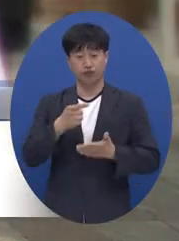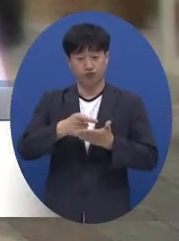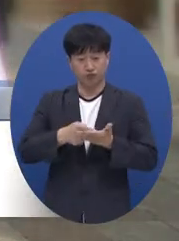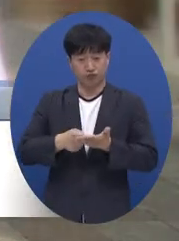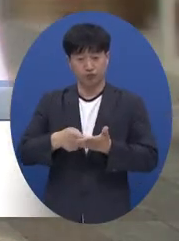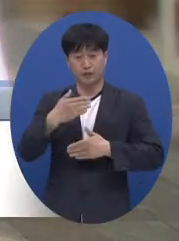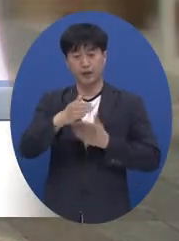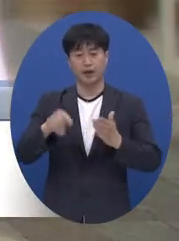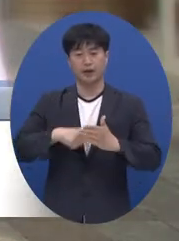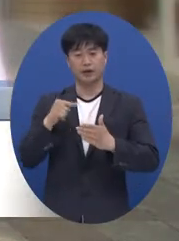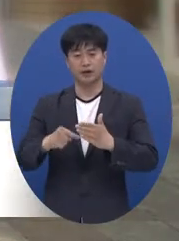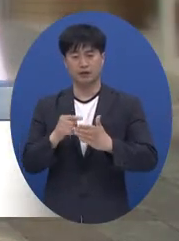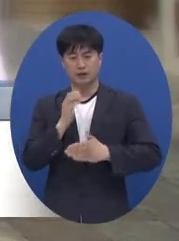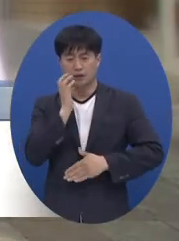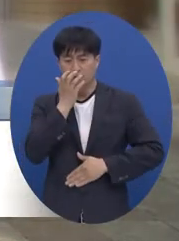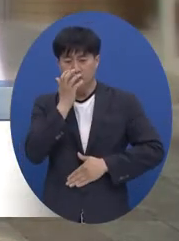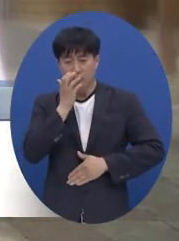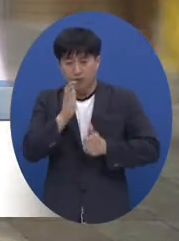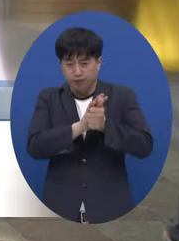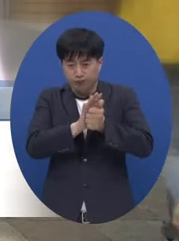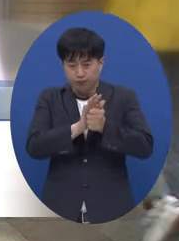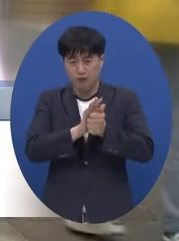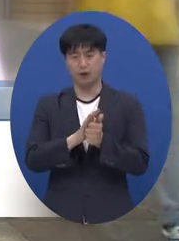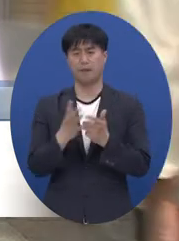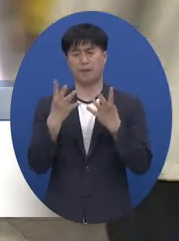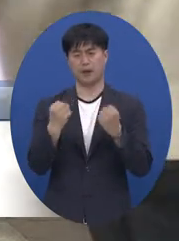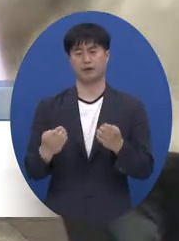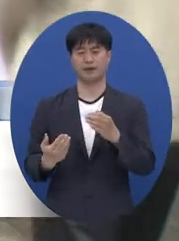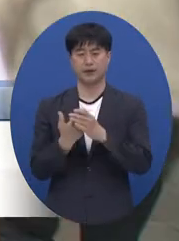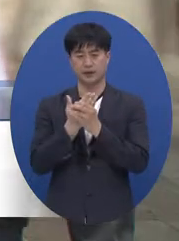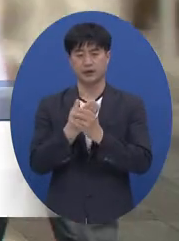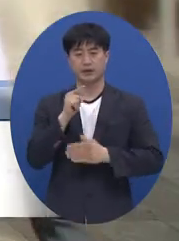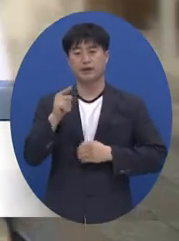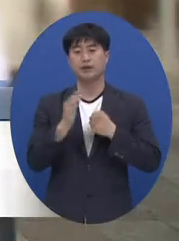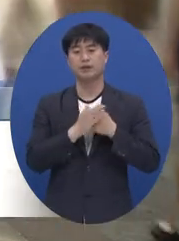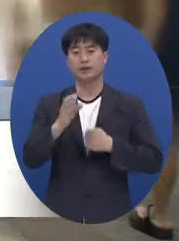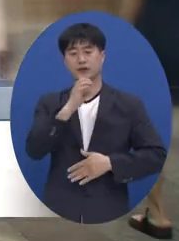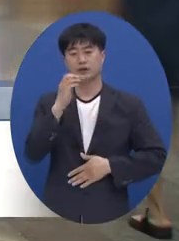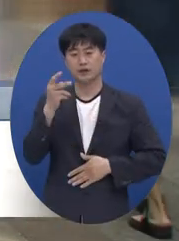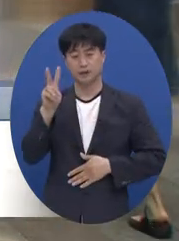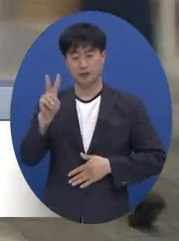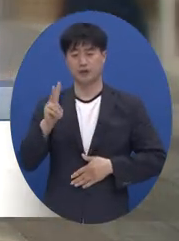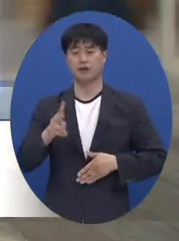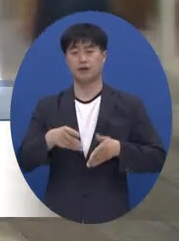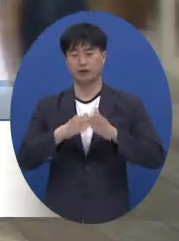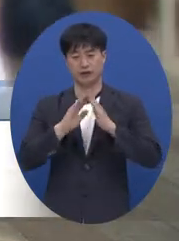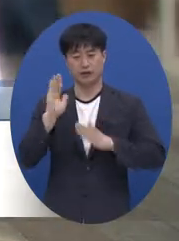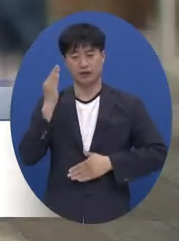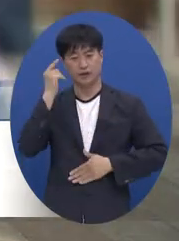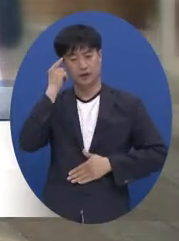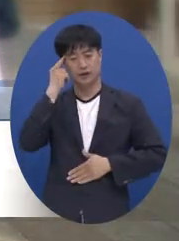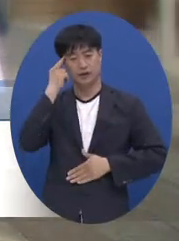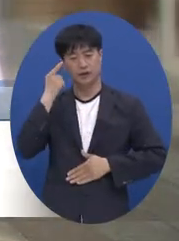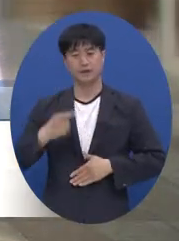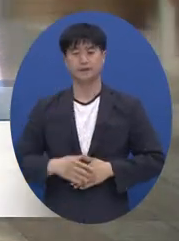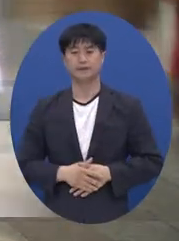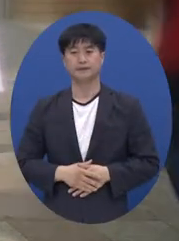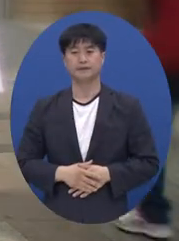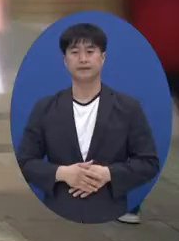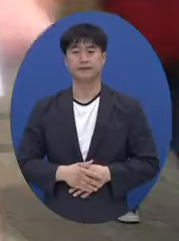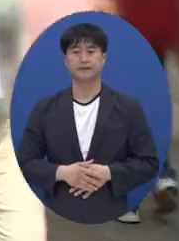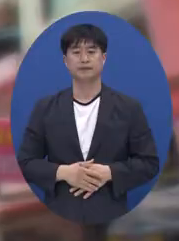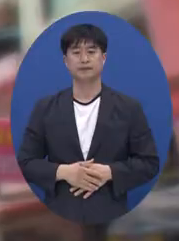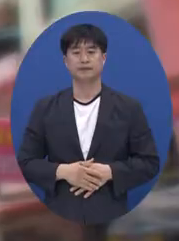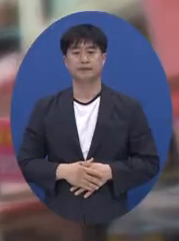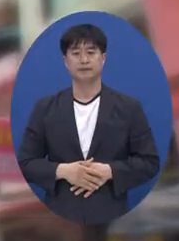안에서도 약간 성추행이나 이런 거 많이 일어나잖아요. 그래서 그것 때문에라도 약간 CCTV는 달아야 된다고 생각하는